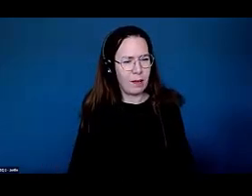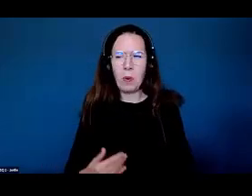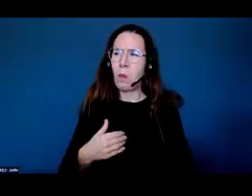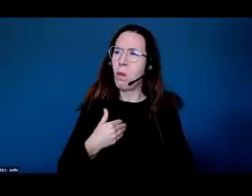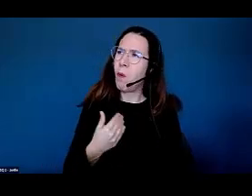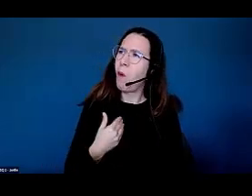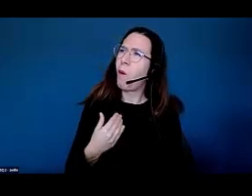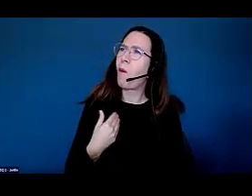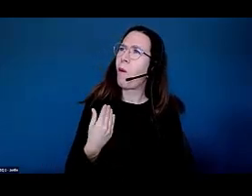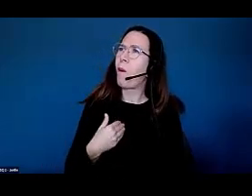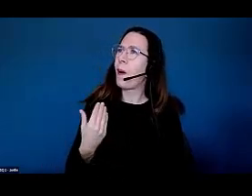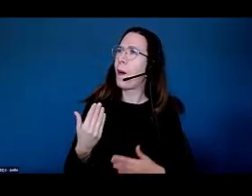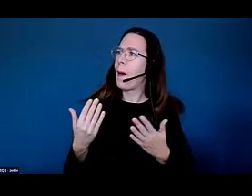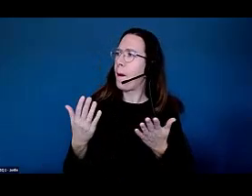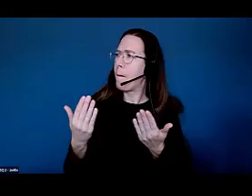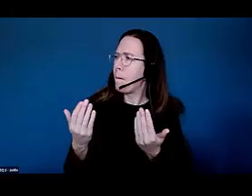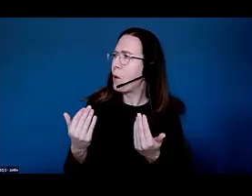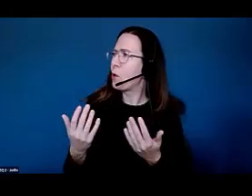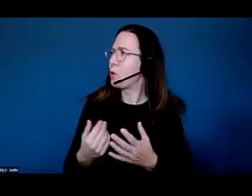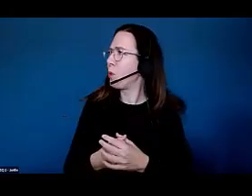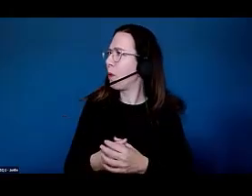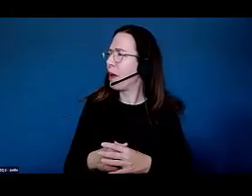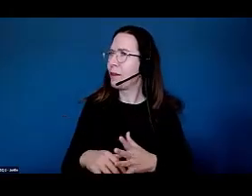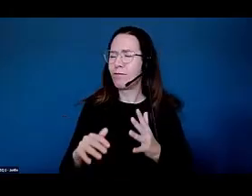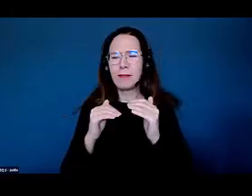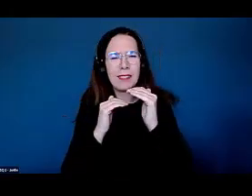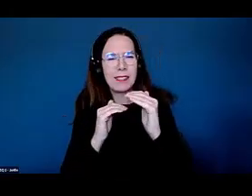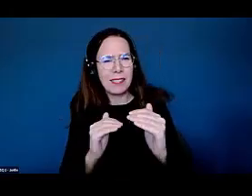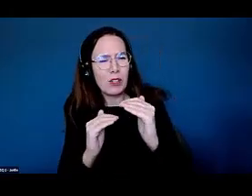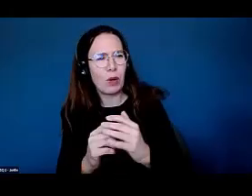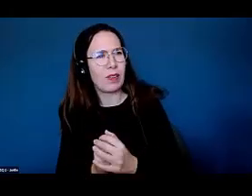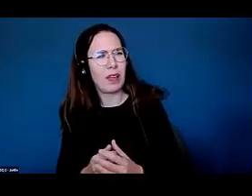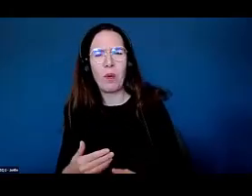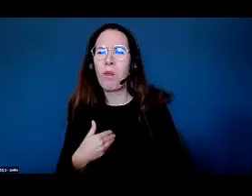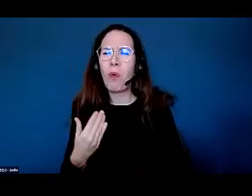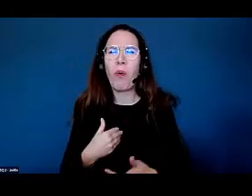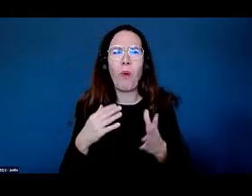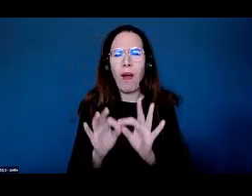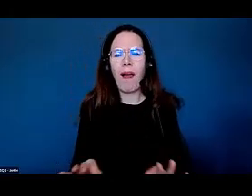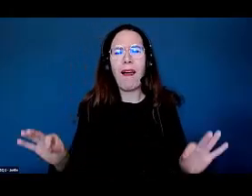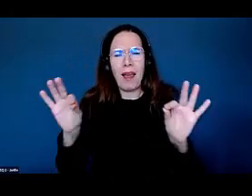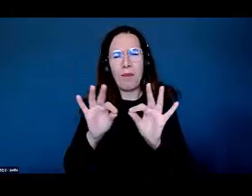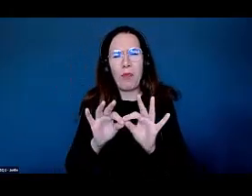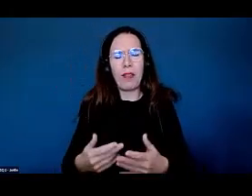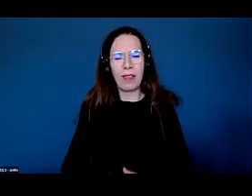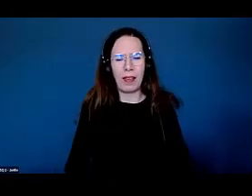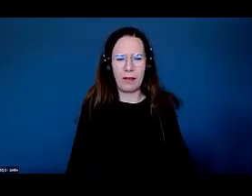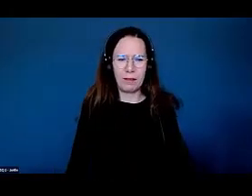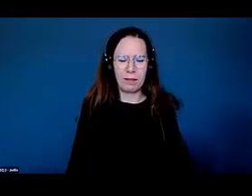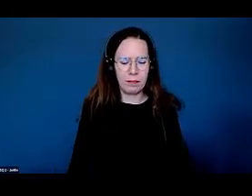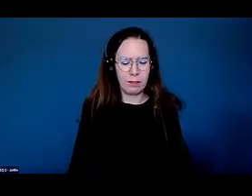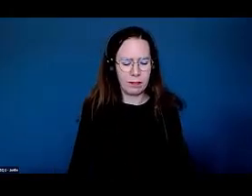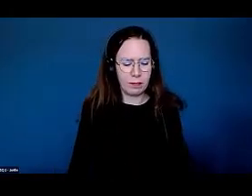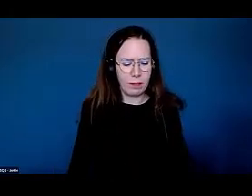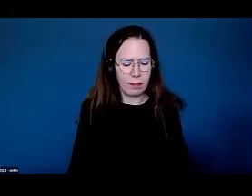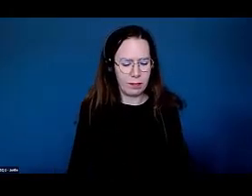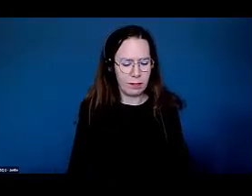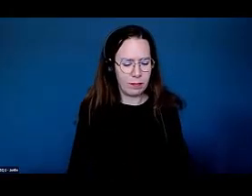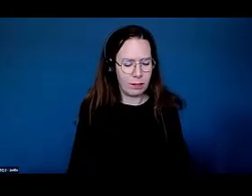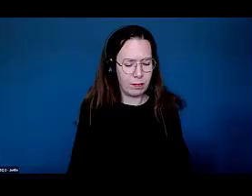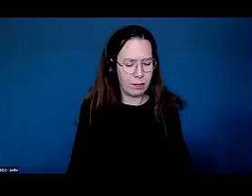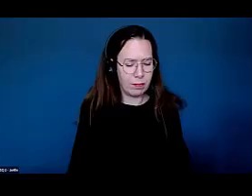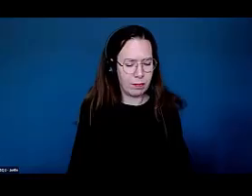le besoin d'être vu, d'être en sécurité, pourquoi c'est tellement important.